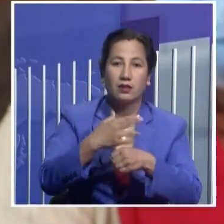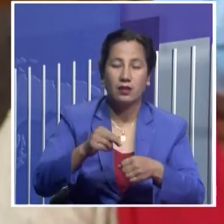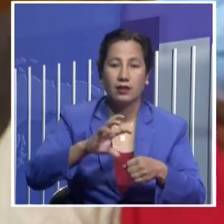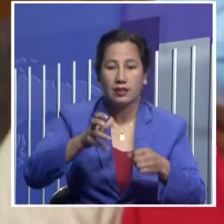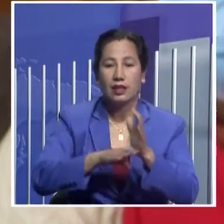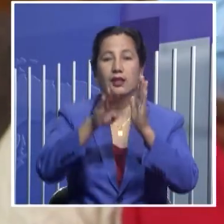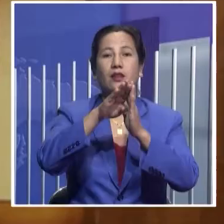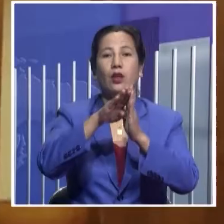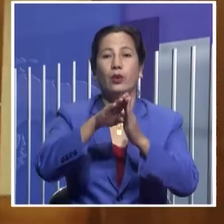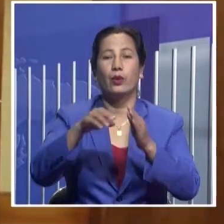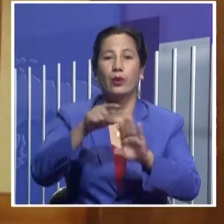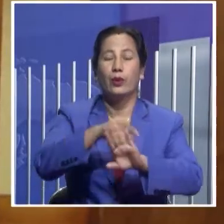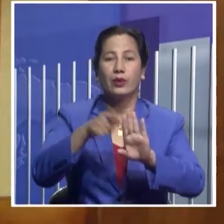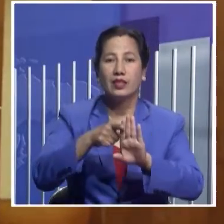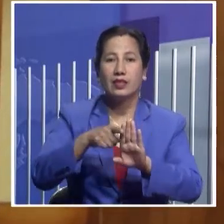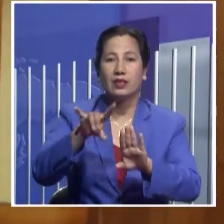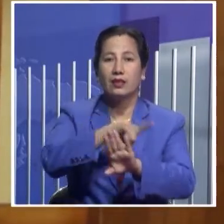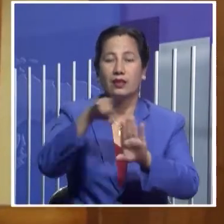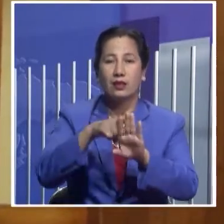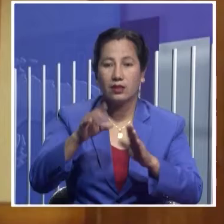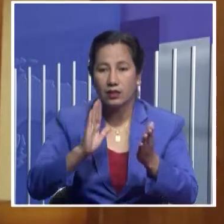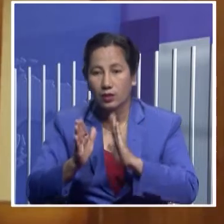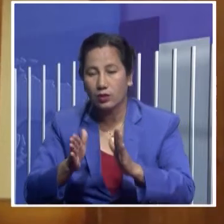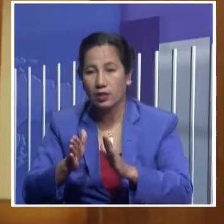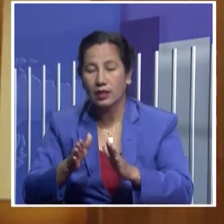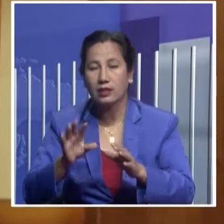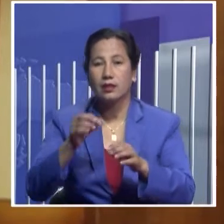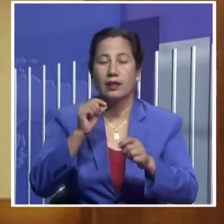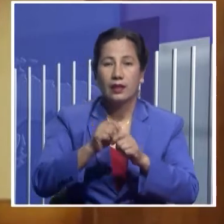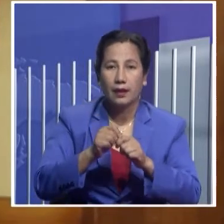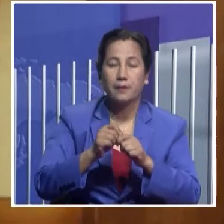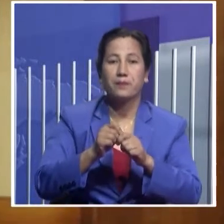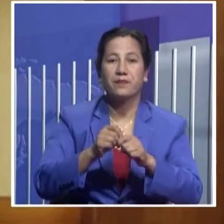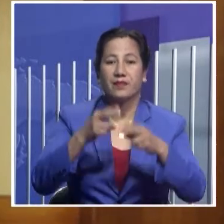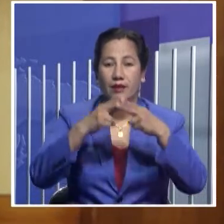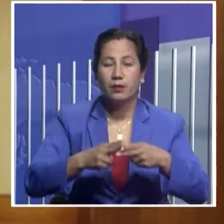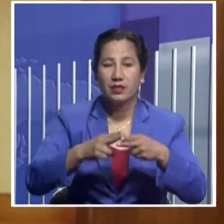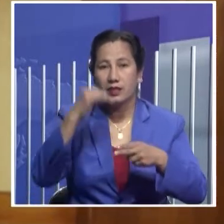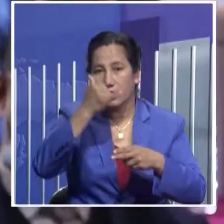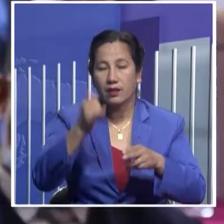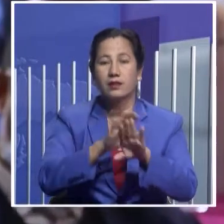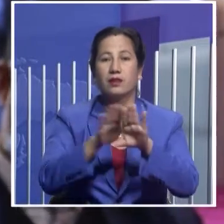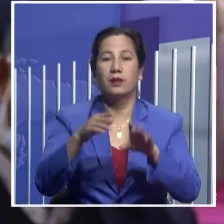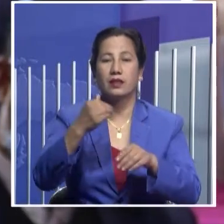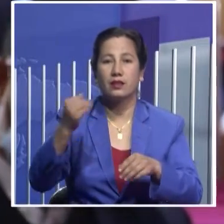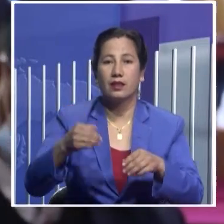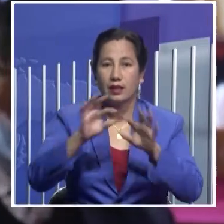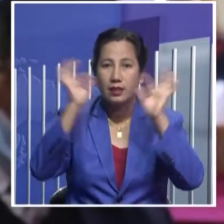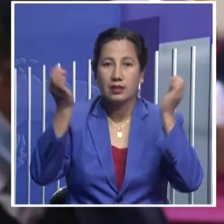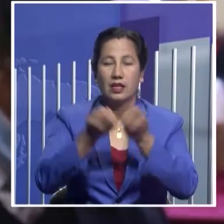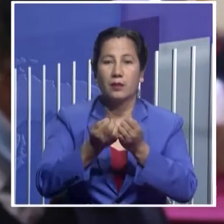स्थानीय तहका नीति रणनीति योजना संरचना कार्यक्रम र बजेटमा लैङ्गिक समानता तथा